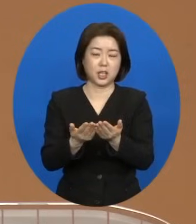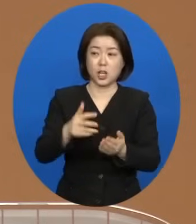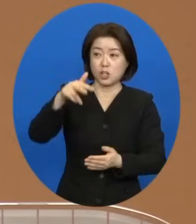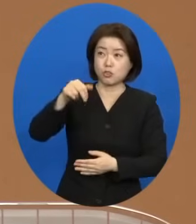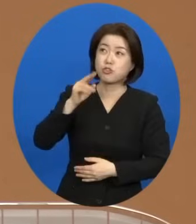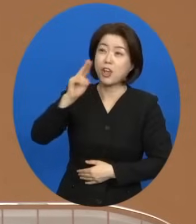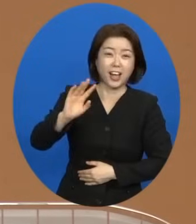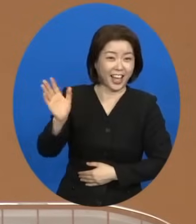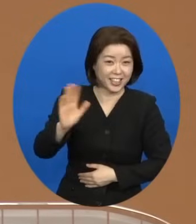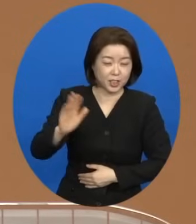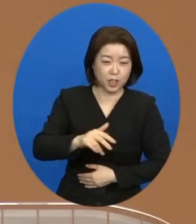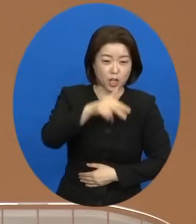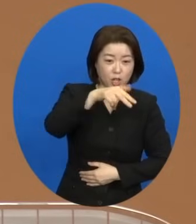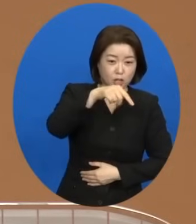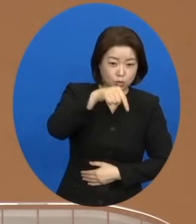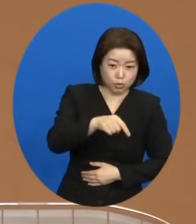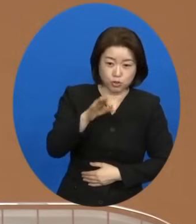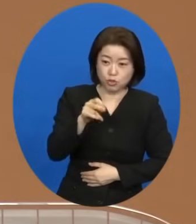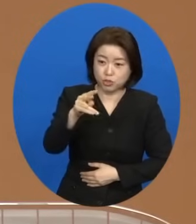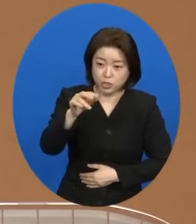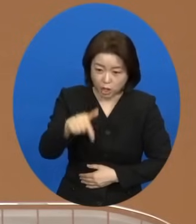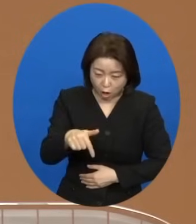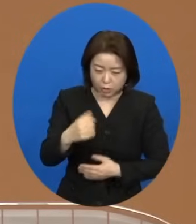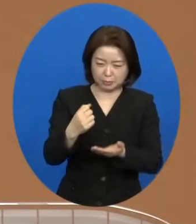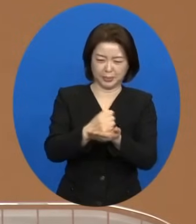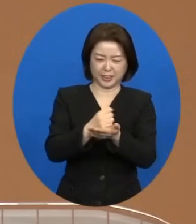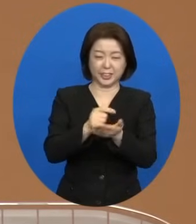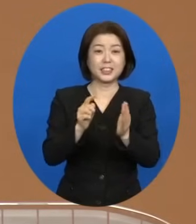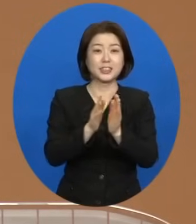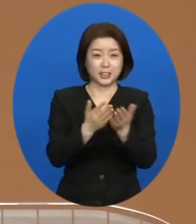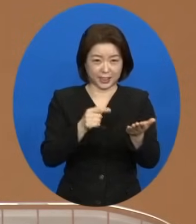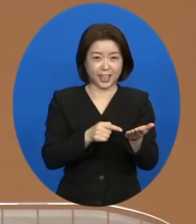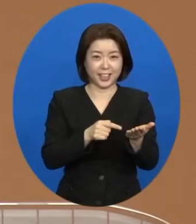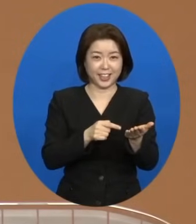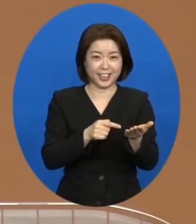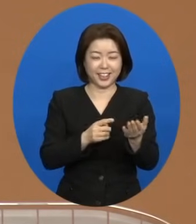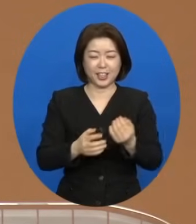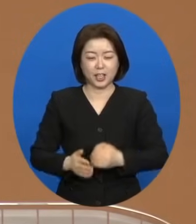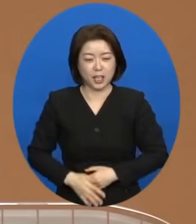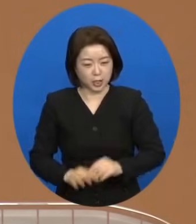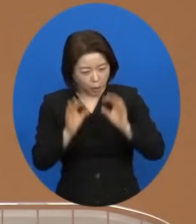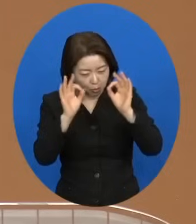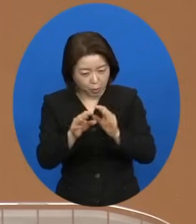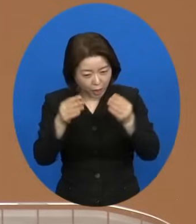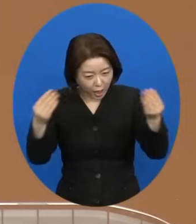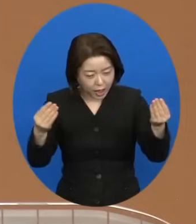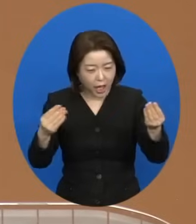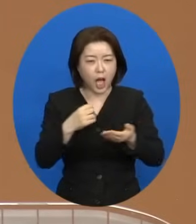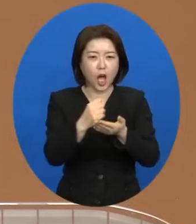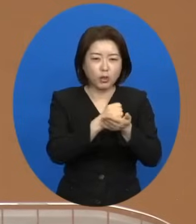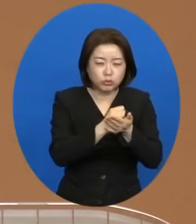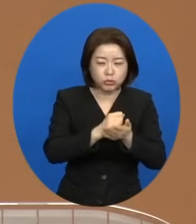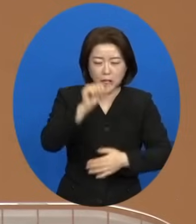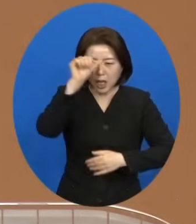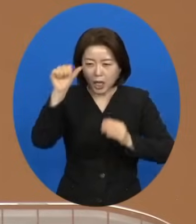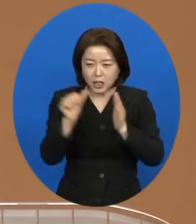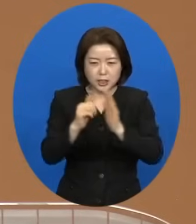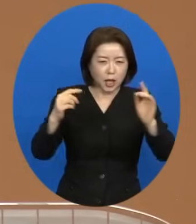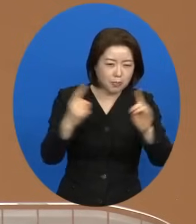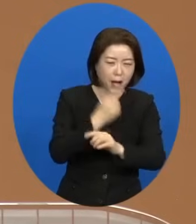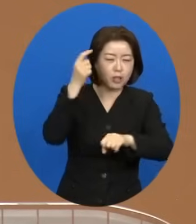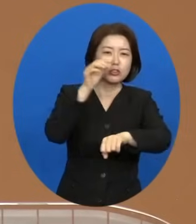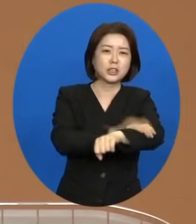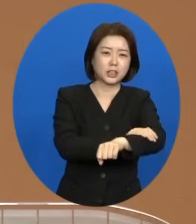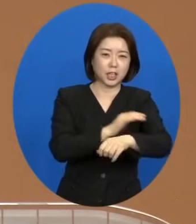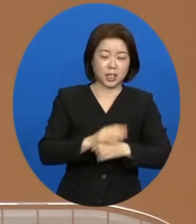아니고 주역 아 거기 보니까 운세와 인생을 바꾸는 지혜 주역을